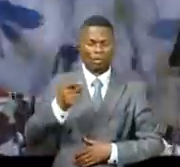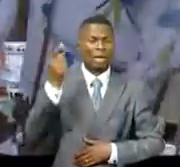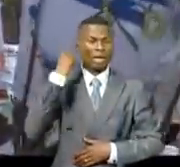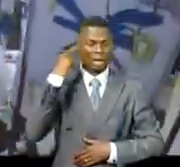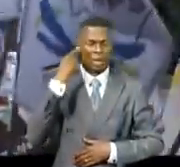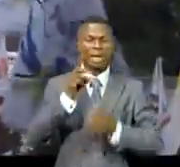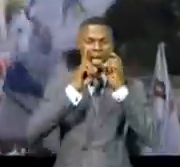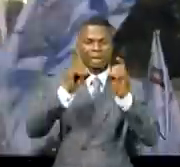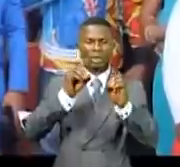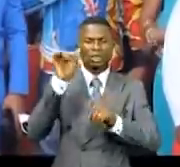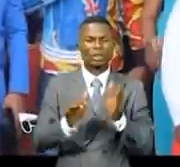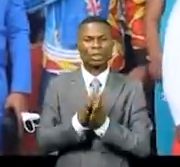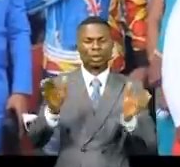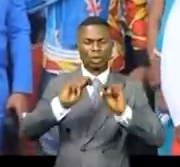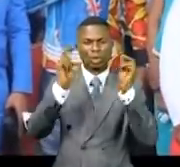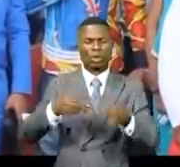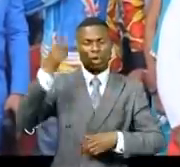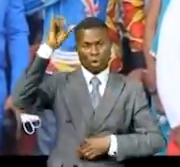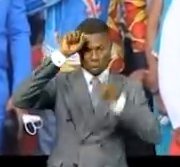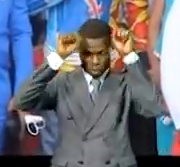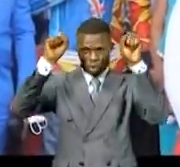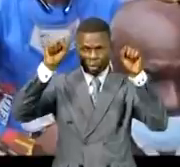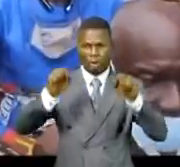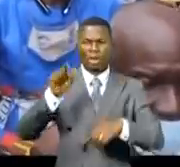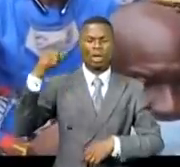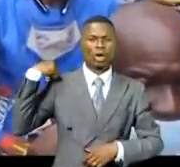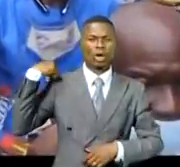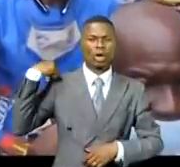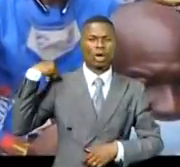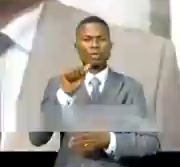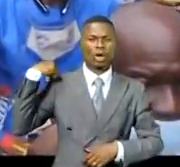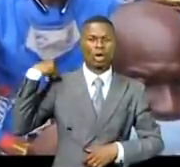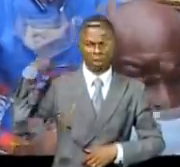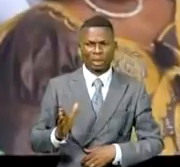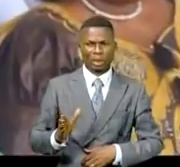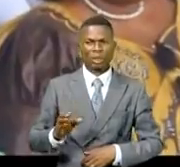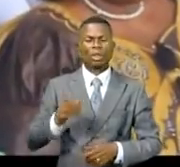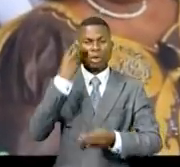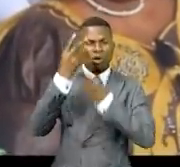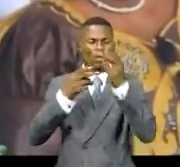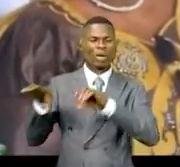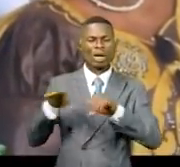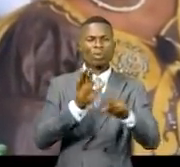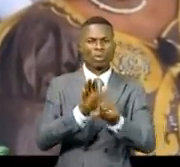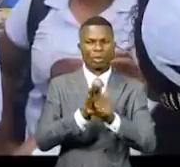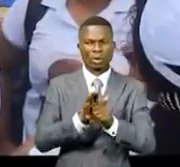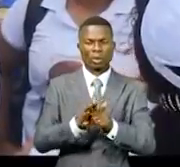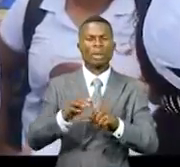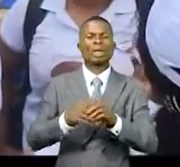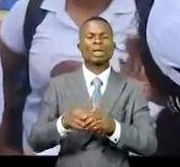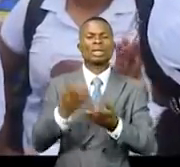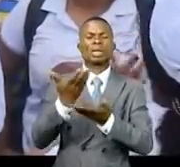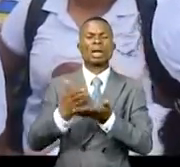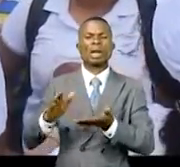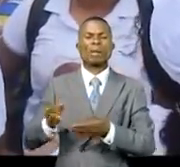écouter le secrétaire général du parti présidentiel, Augustin Kabuya, en tournée de dynamisation des activités dans cette partie du